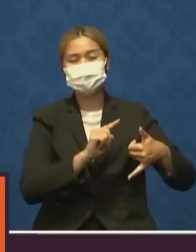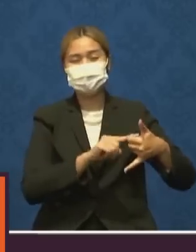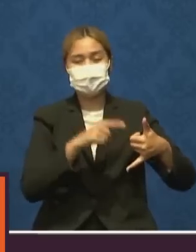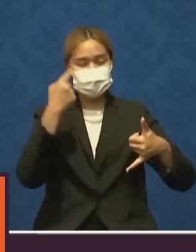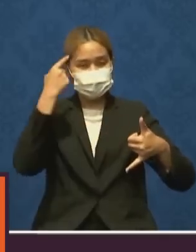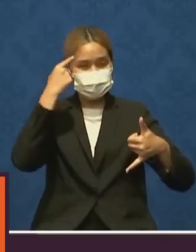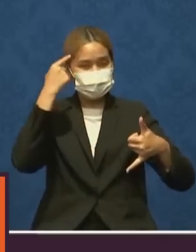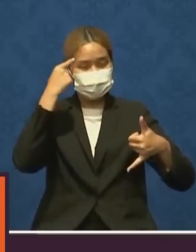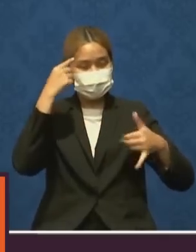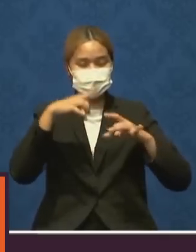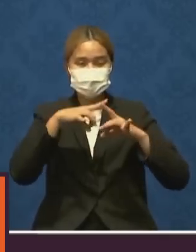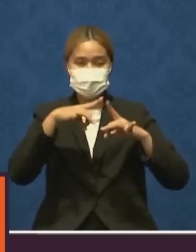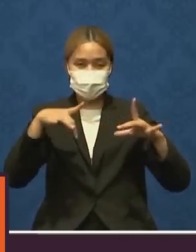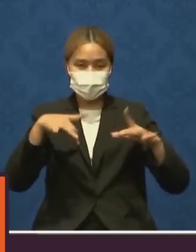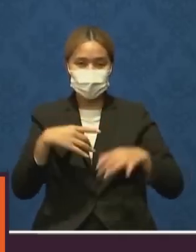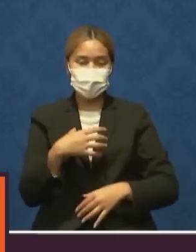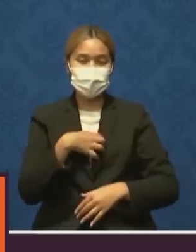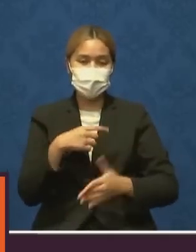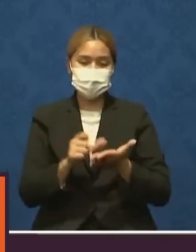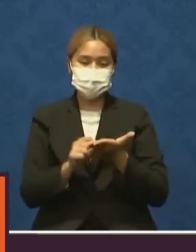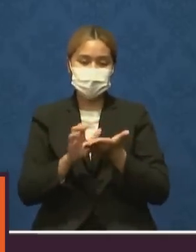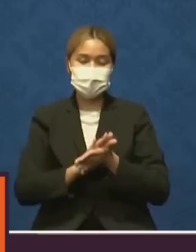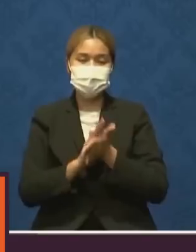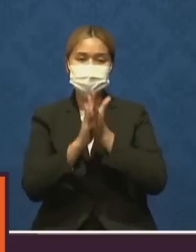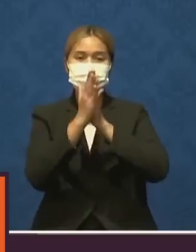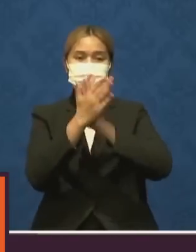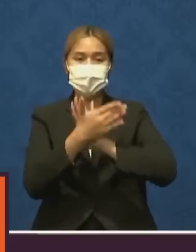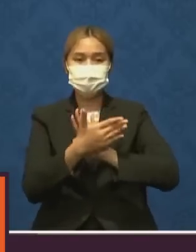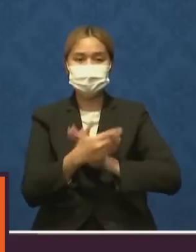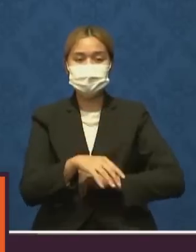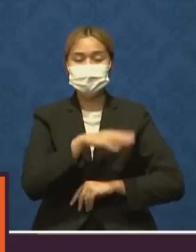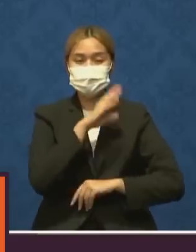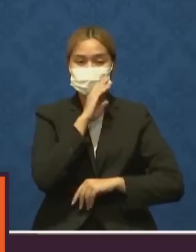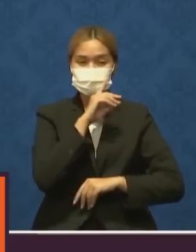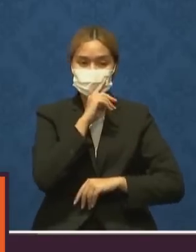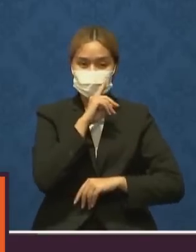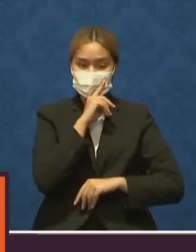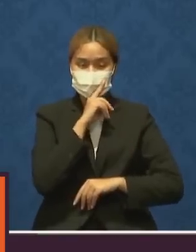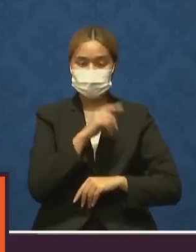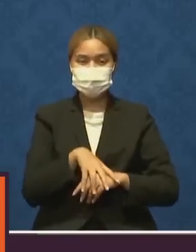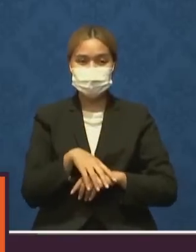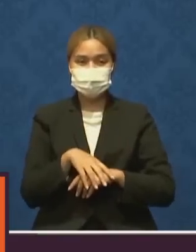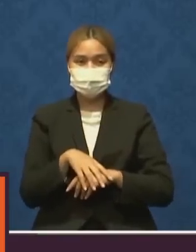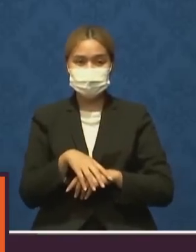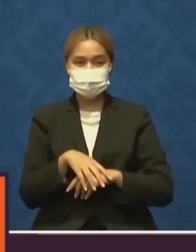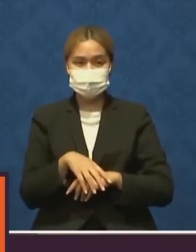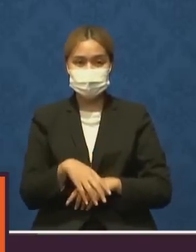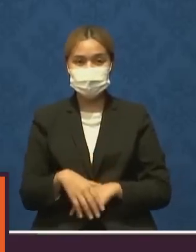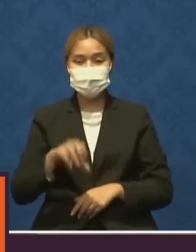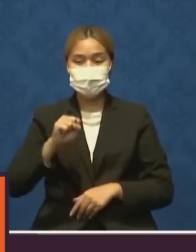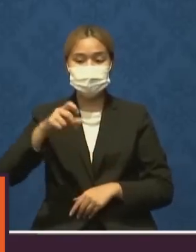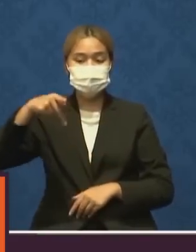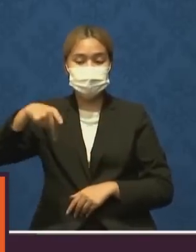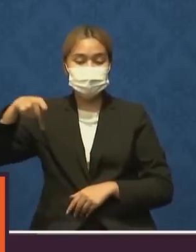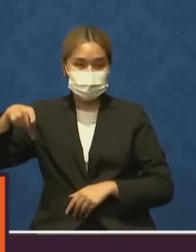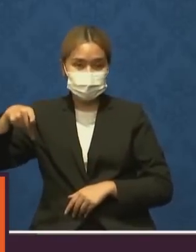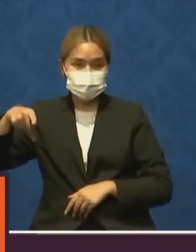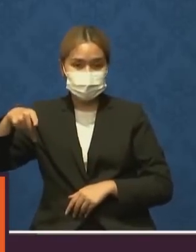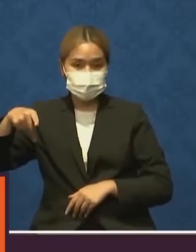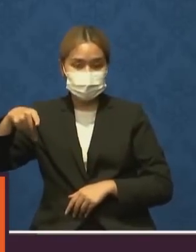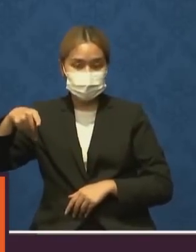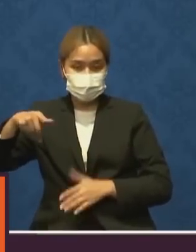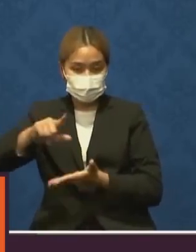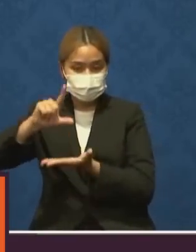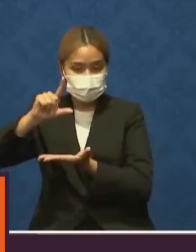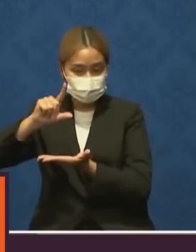ผลใประยต์ก็มีการกลบมาติครับคมาติเดิมเนี่ยก็ตใจจะปดระหง SPP อยู่แล้วนะครับเพอลดพระรค่าไใหปชชน